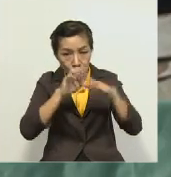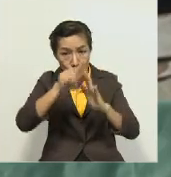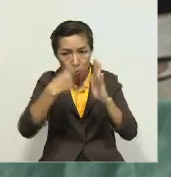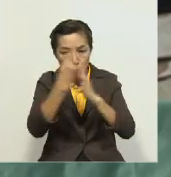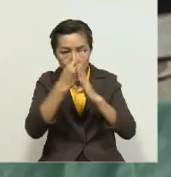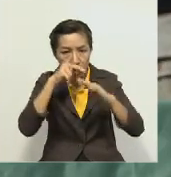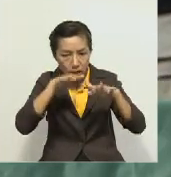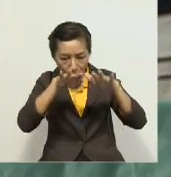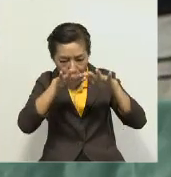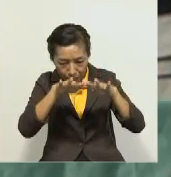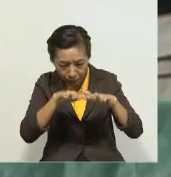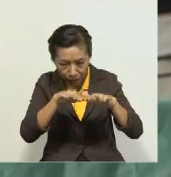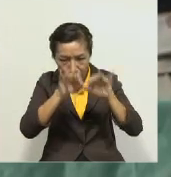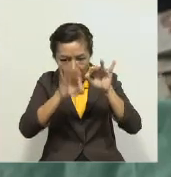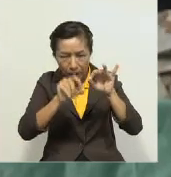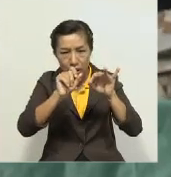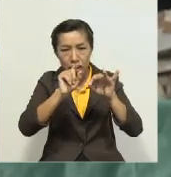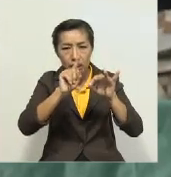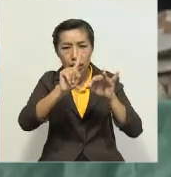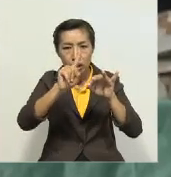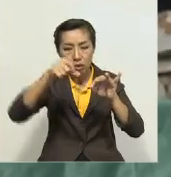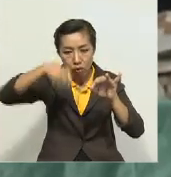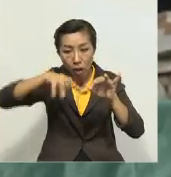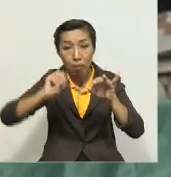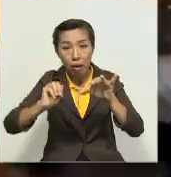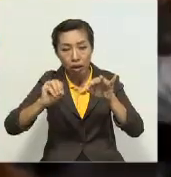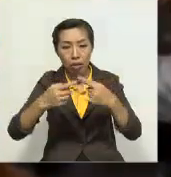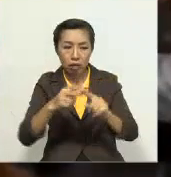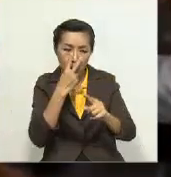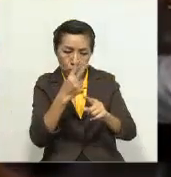ชั่โมงที่รถลงไปไดภาพรมทั้งบทนะครับ แตเราก็ถอวเราพใจ